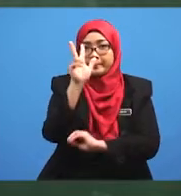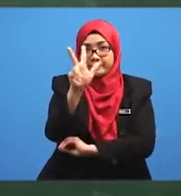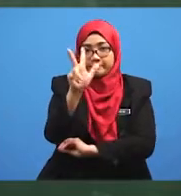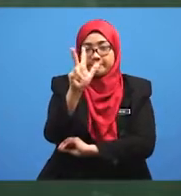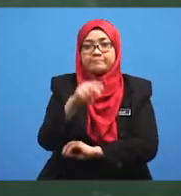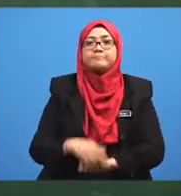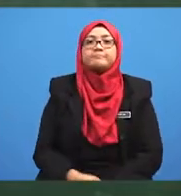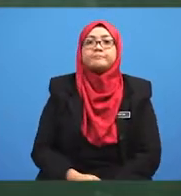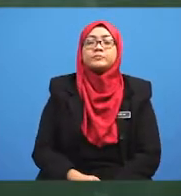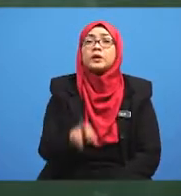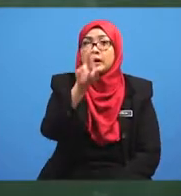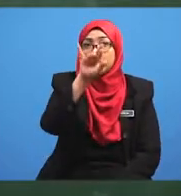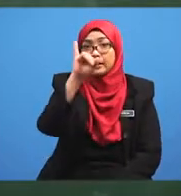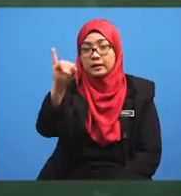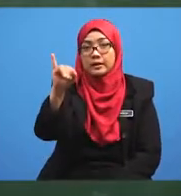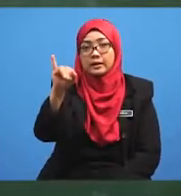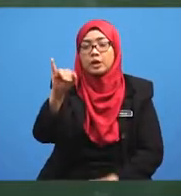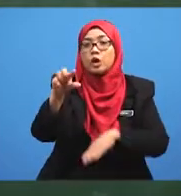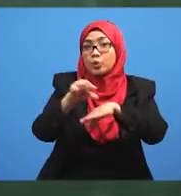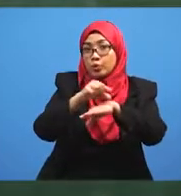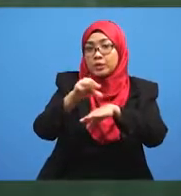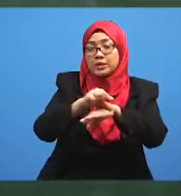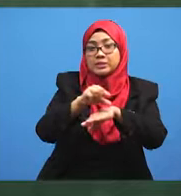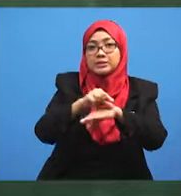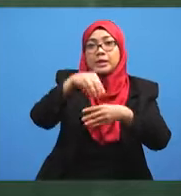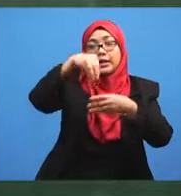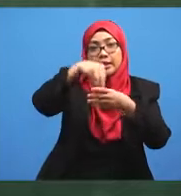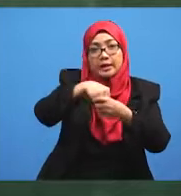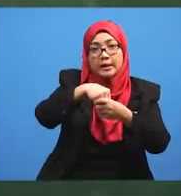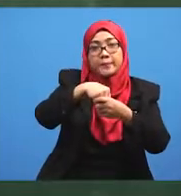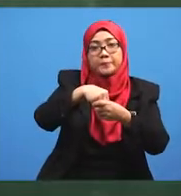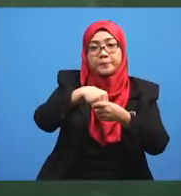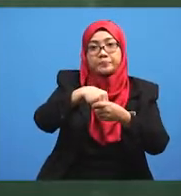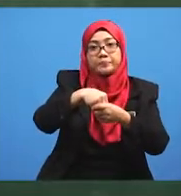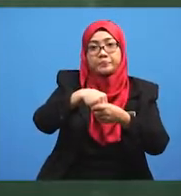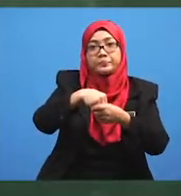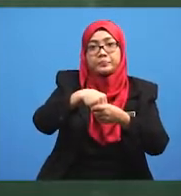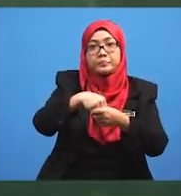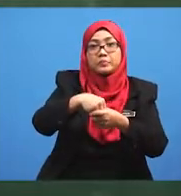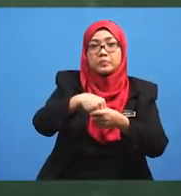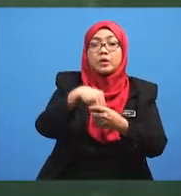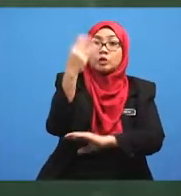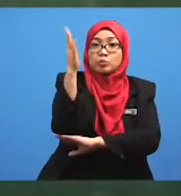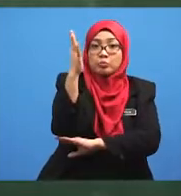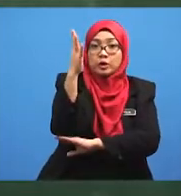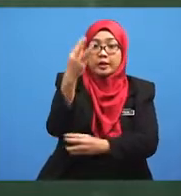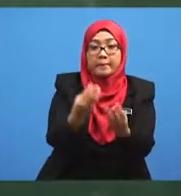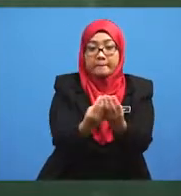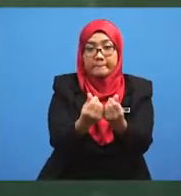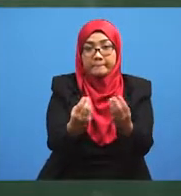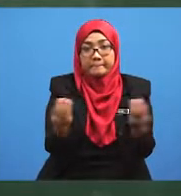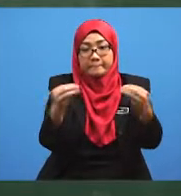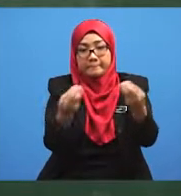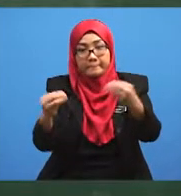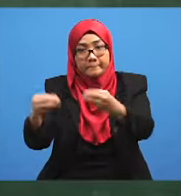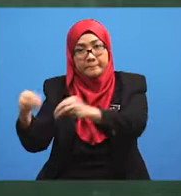Radioisotop digunakan sebagai penyureh untuk menentukan kadar penyerapan baja oleh tumbuhan.